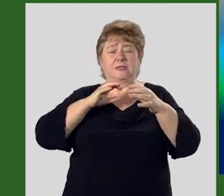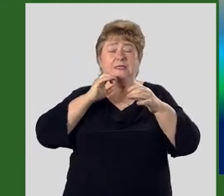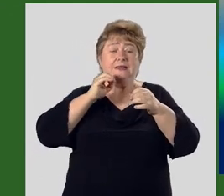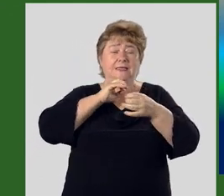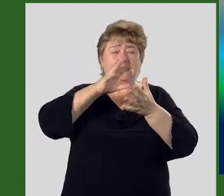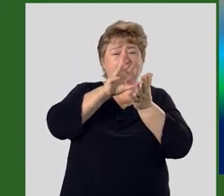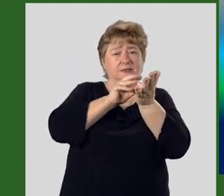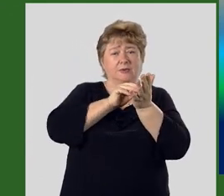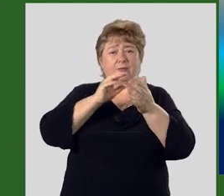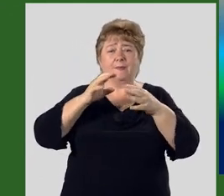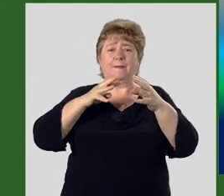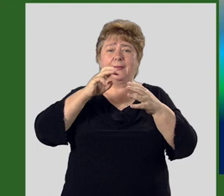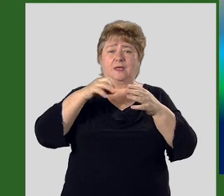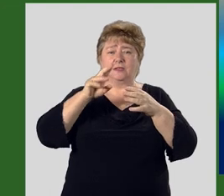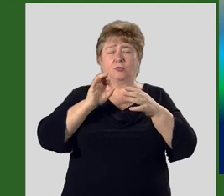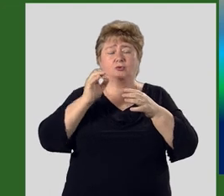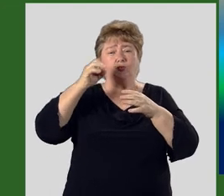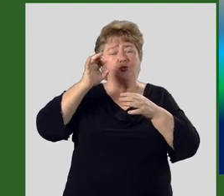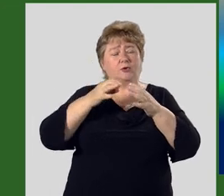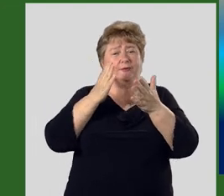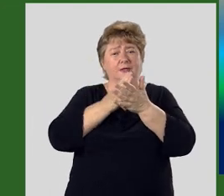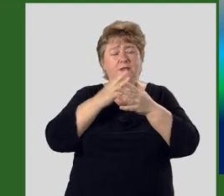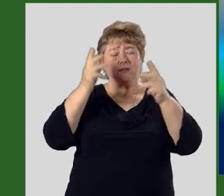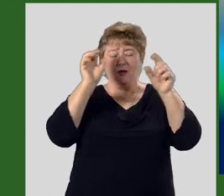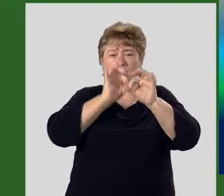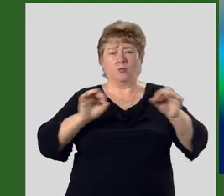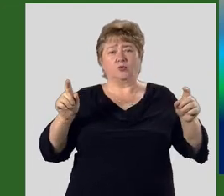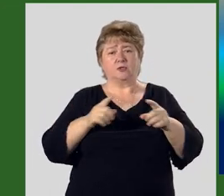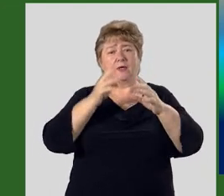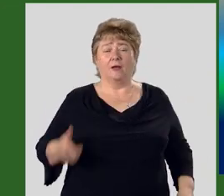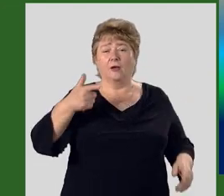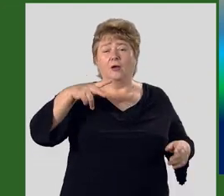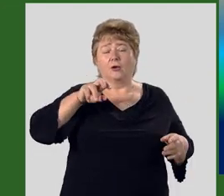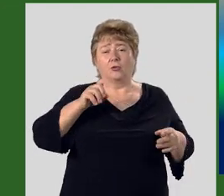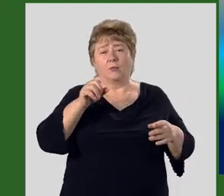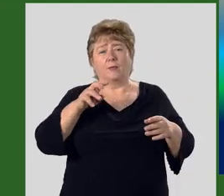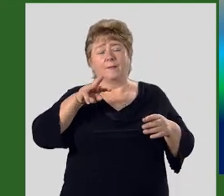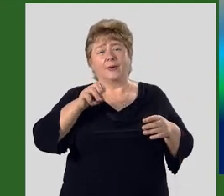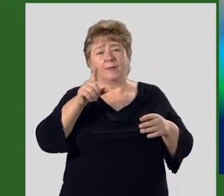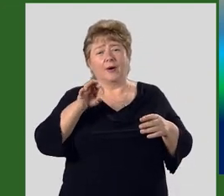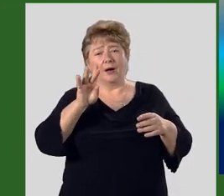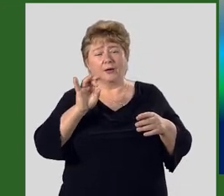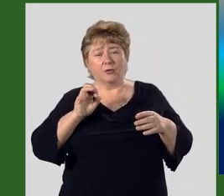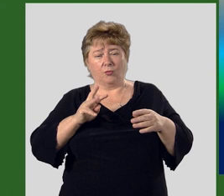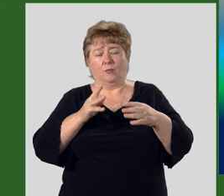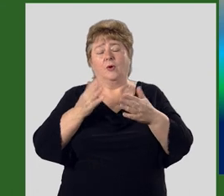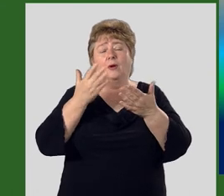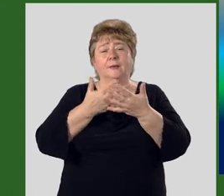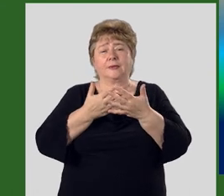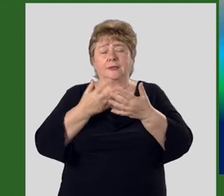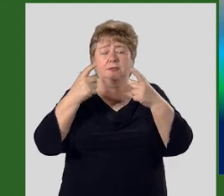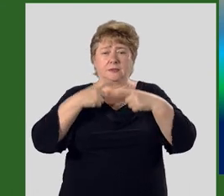помощи метеоспутников и находится в Национальном музее науки. Глобус Мепариум представляет